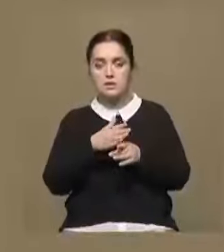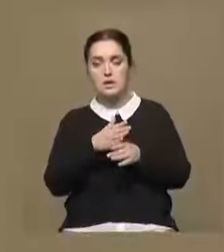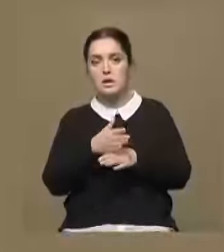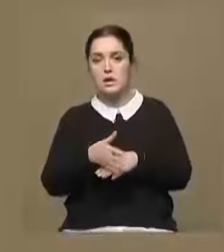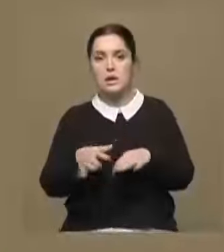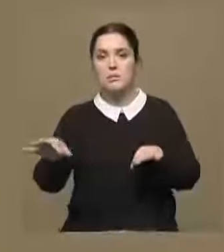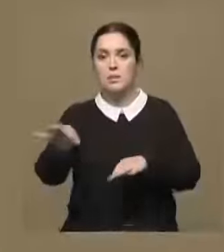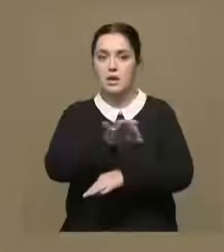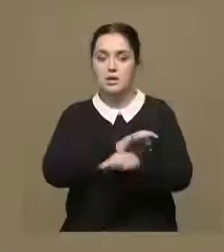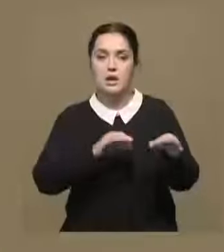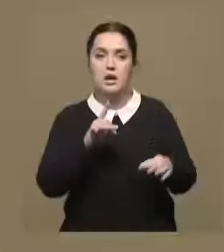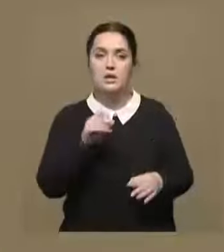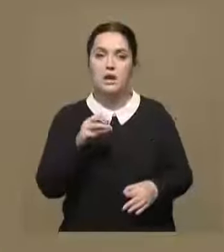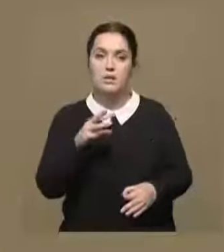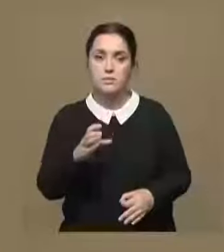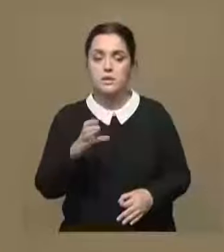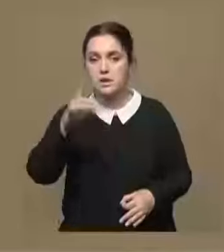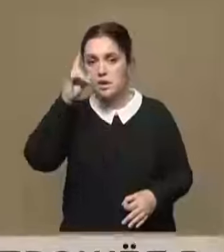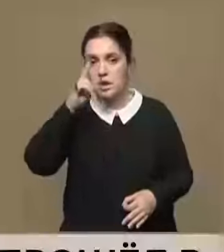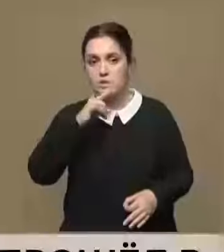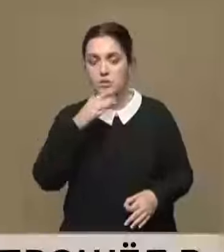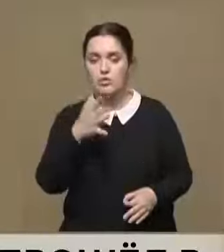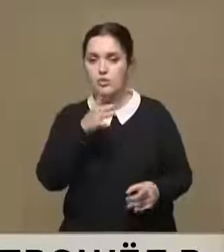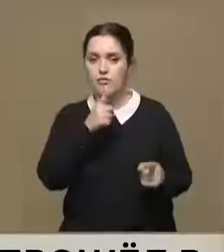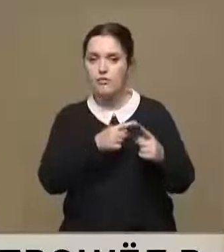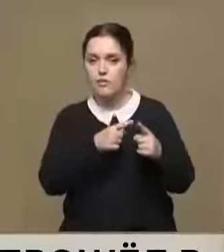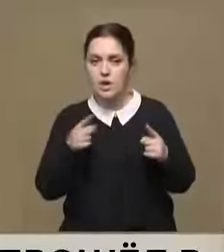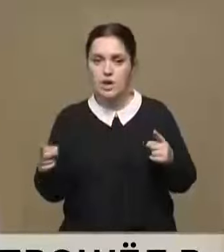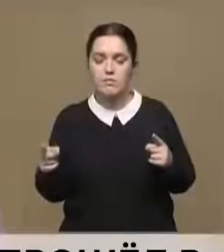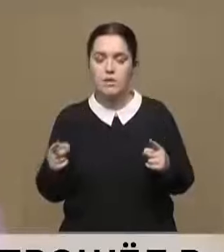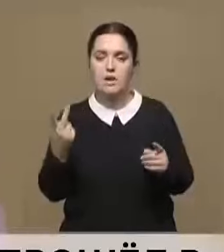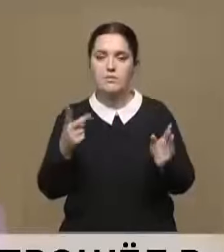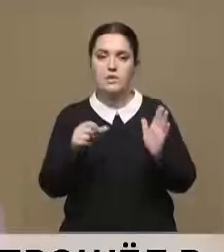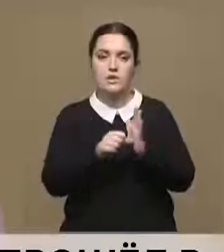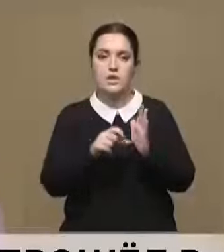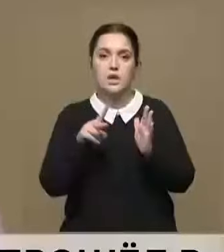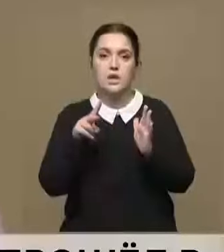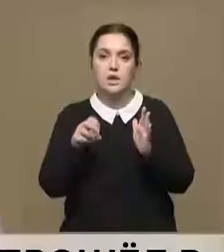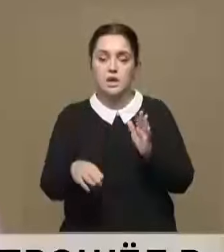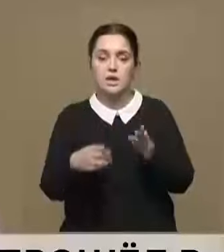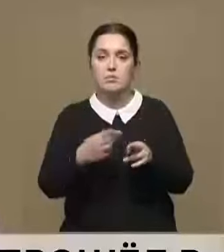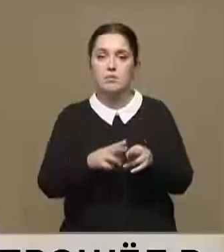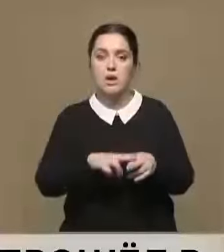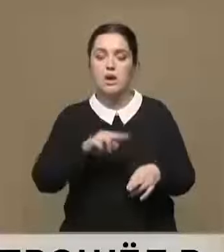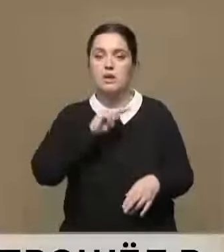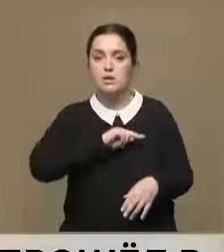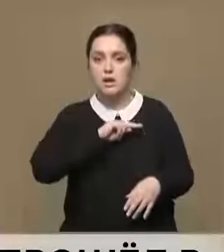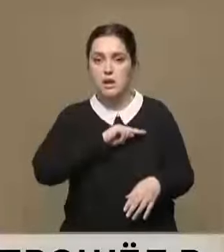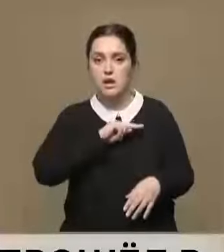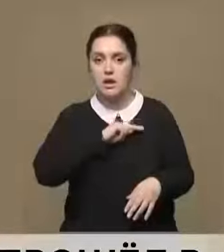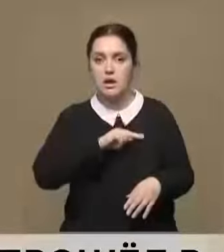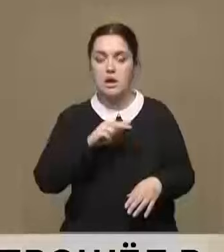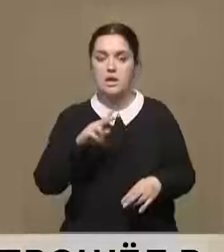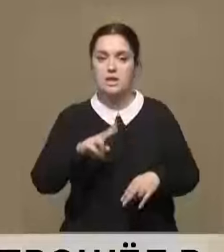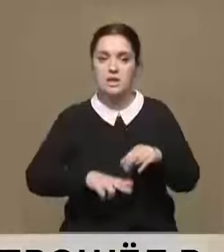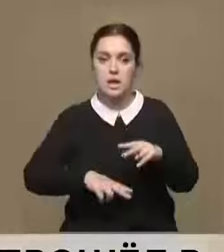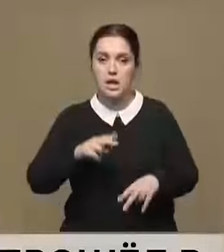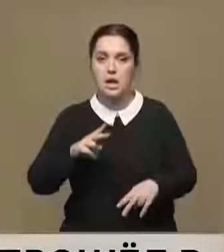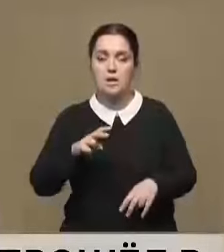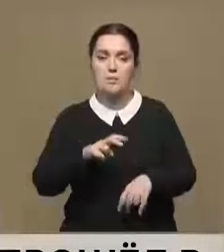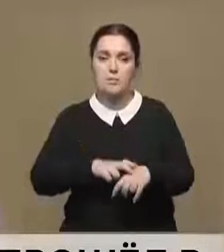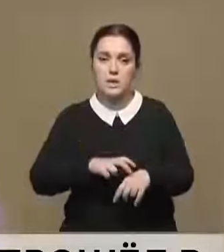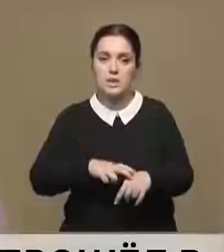с проектом «РАМС Казахстан», так как компания уже на протяжении более чем 26 лет осуществляет деятельность не только в сфере строительства, но и в сфере